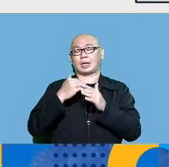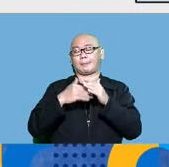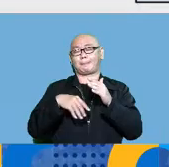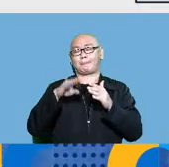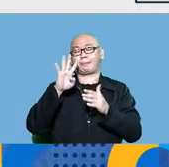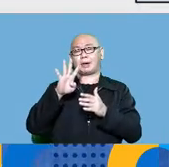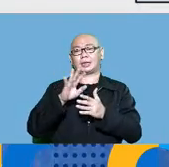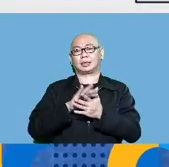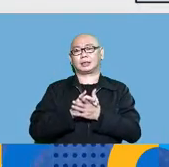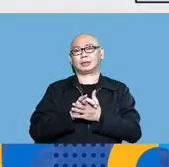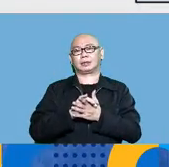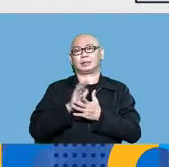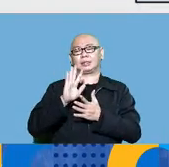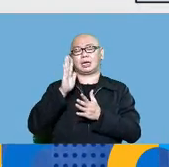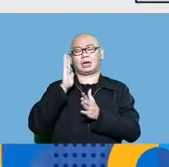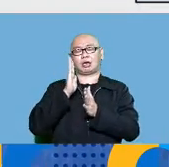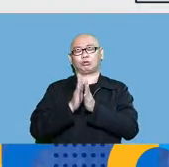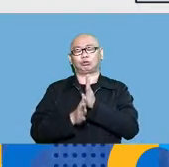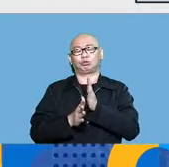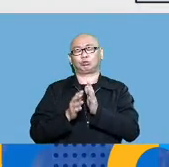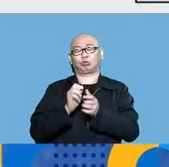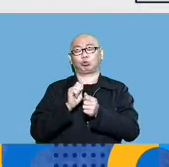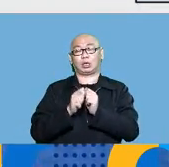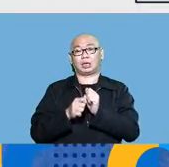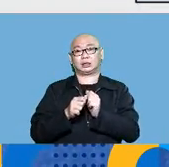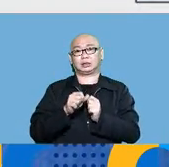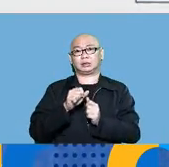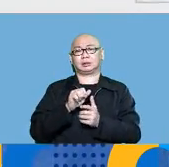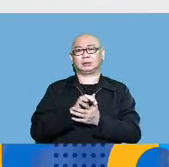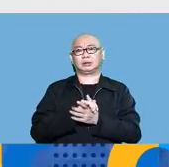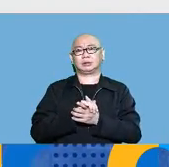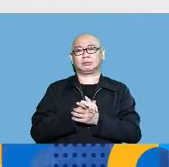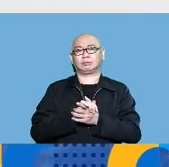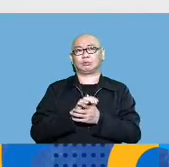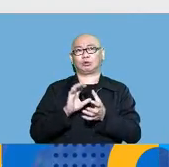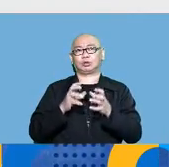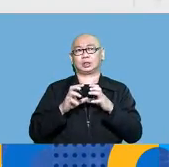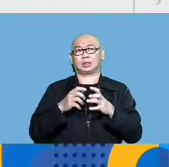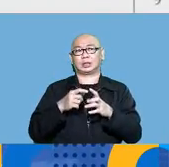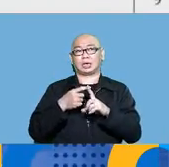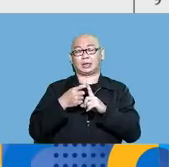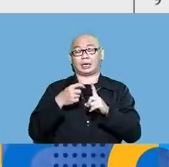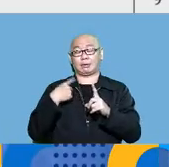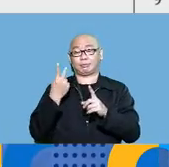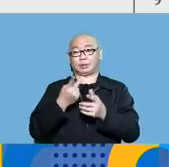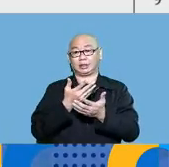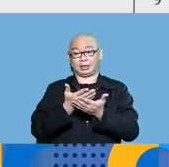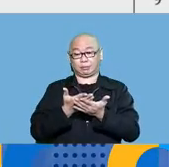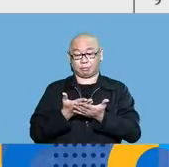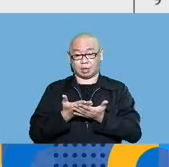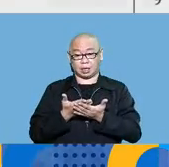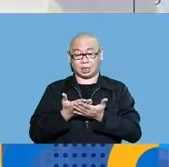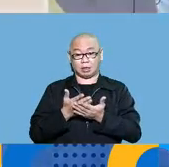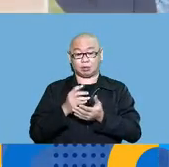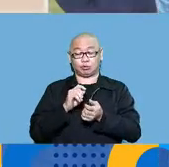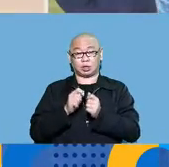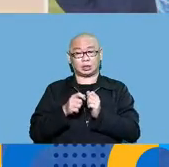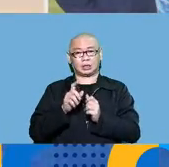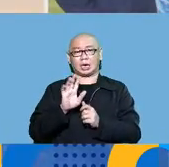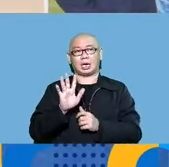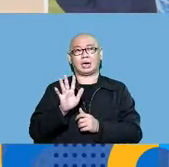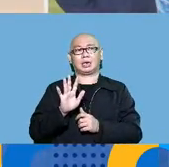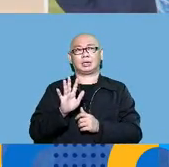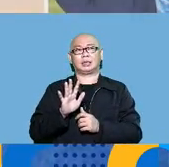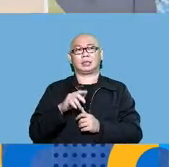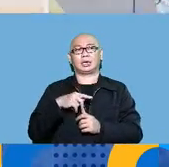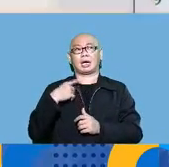sana tahapnya tidak langsung tugas tugas proyeknya di kami terima lalu kami ujikan, tetapi tidak.